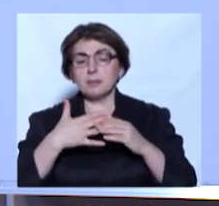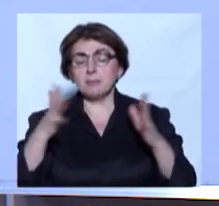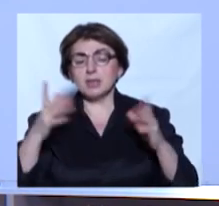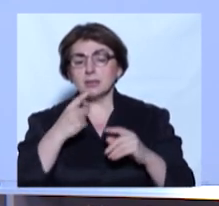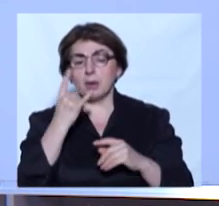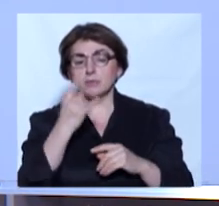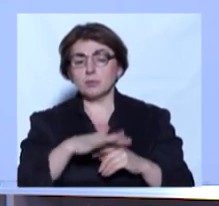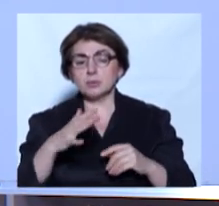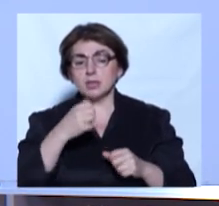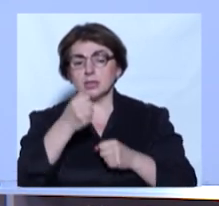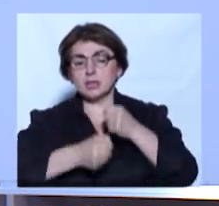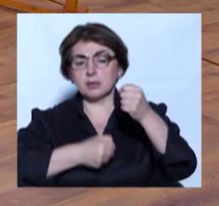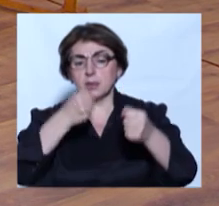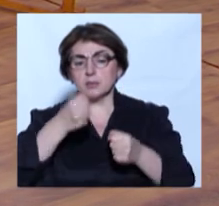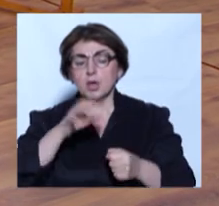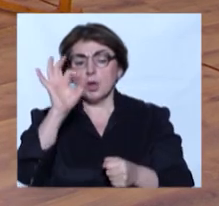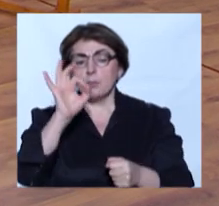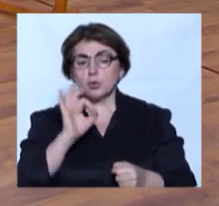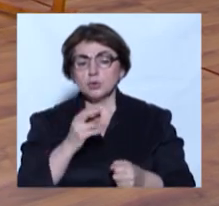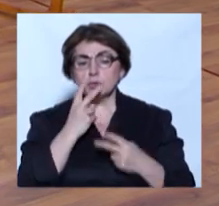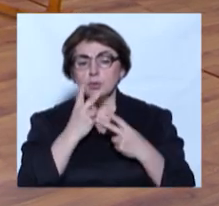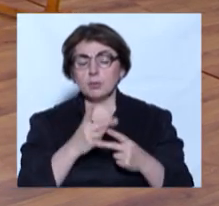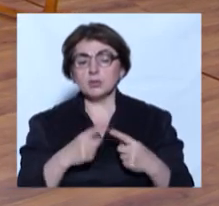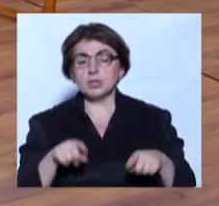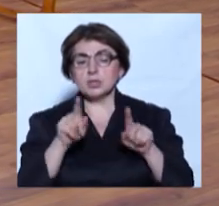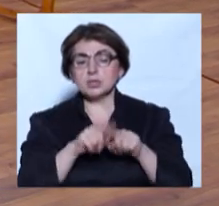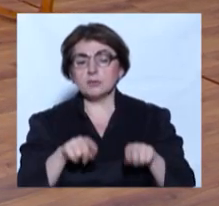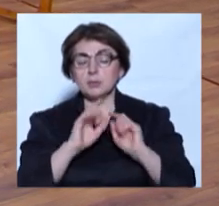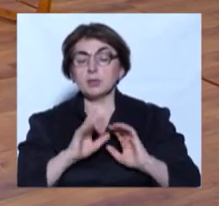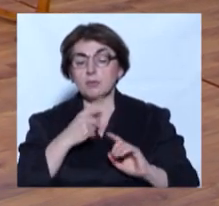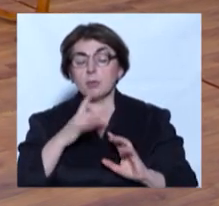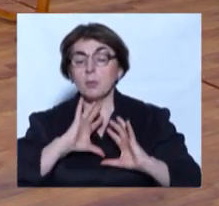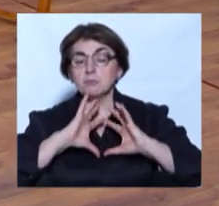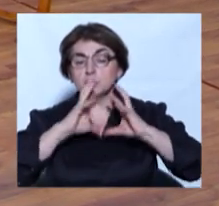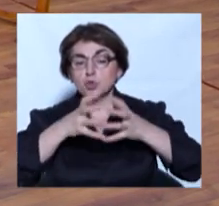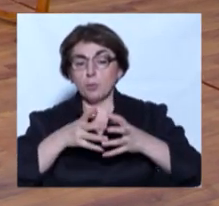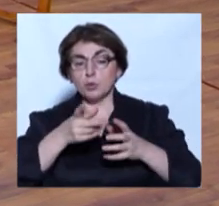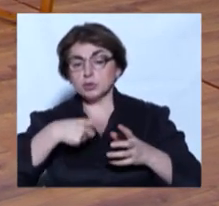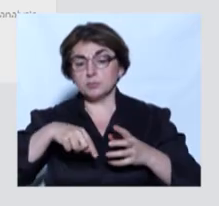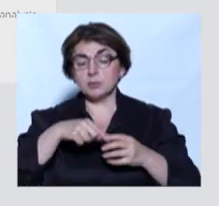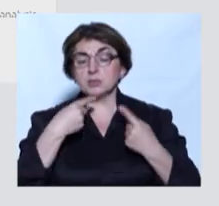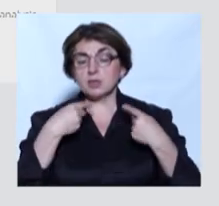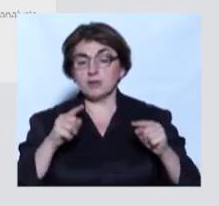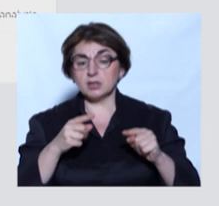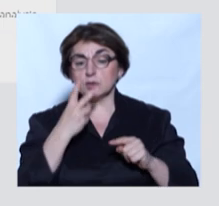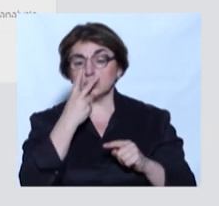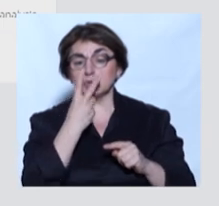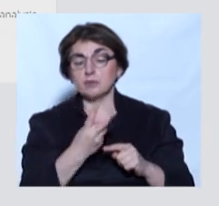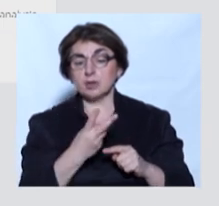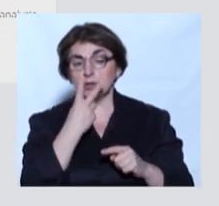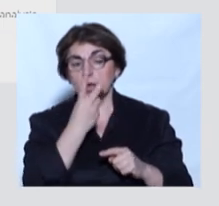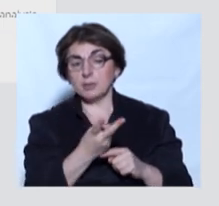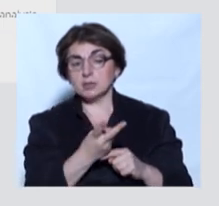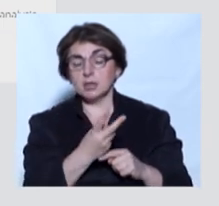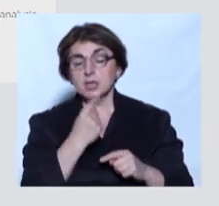ადამიანის დასაქმების პროცენტული მაჩვენებელი ისევ და ისევ ვიმეორებ, მთლიანი მსოფლიოს ხვედრით წილში შემდეგნაირია და თუ შევხედავთ, რა თქმა